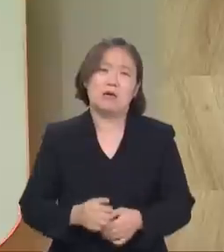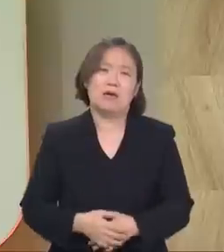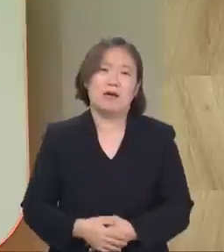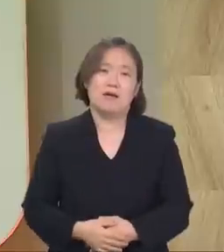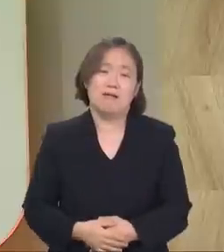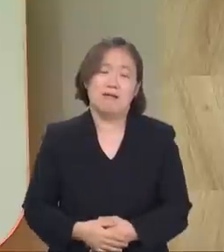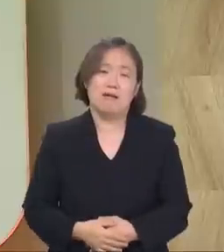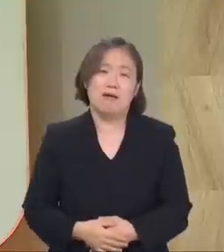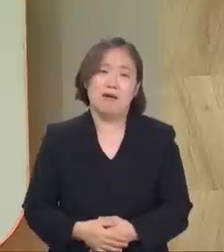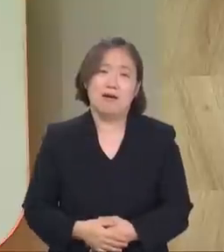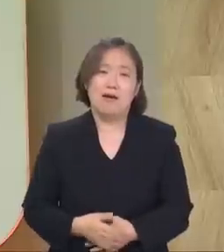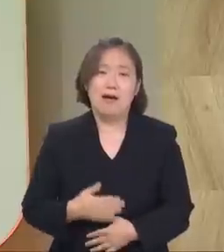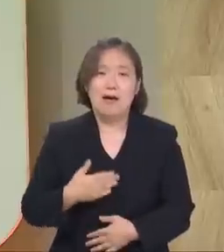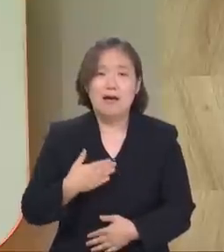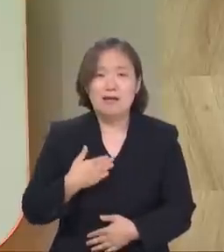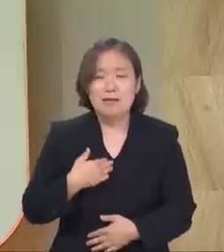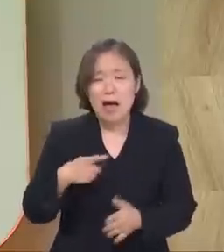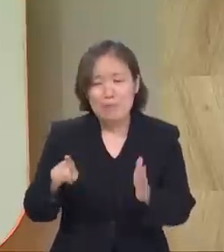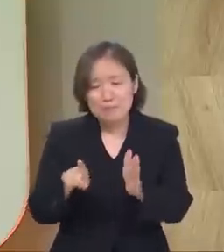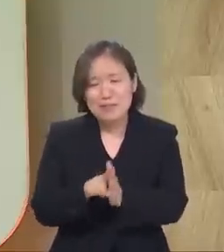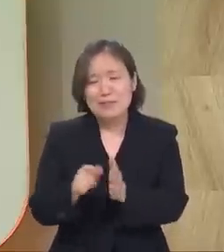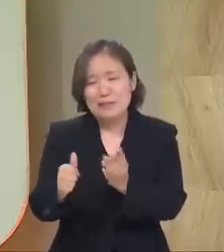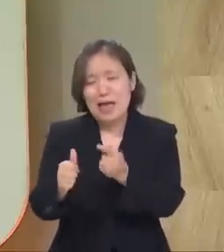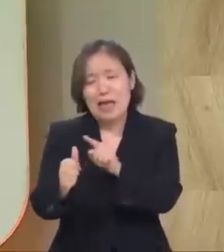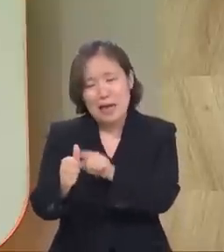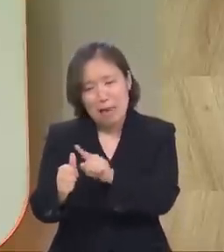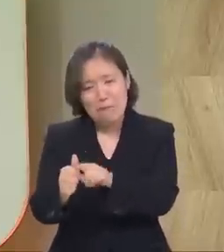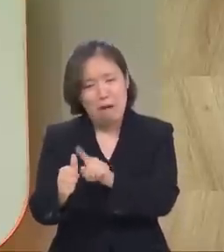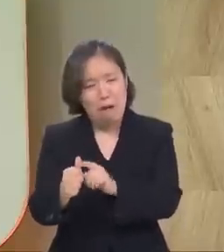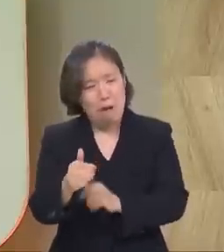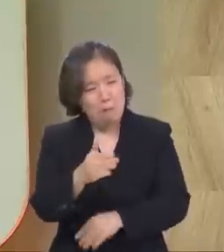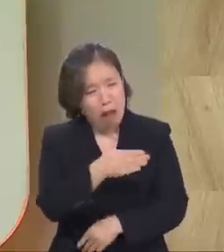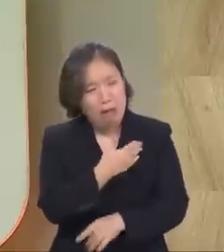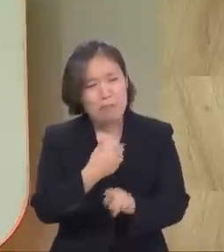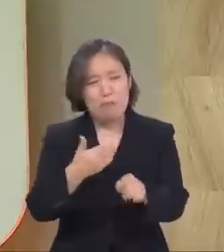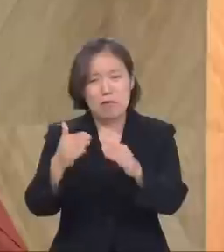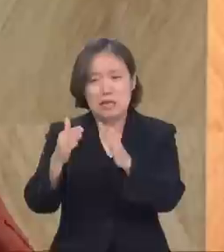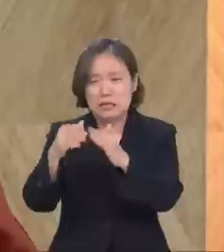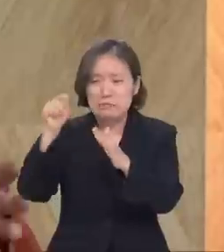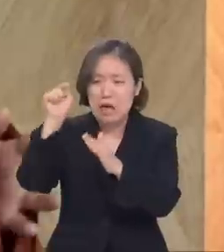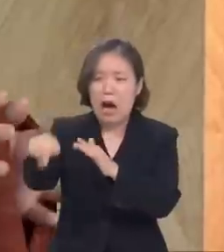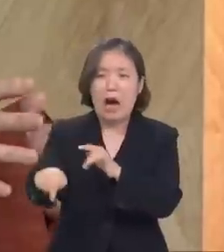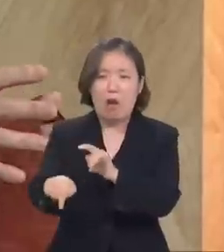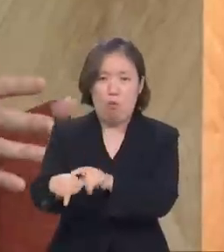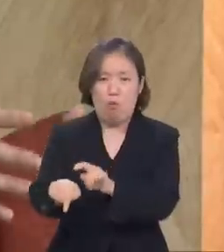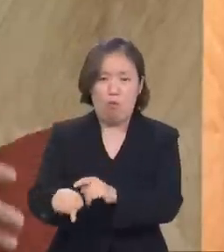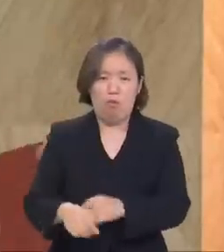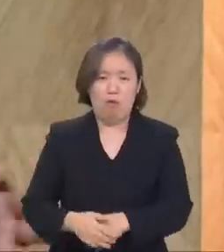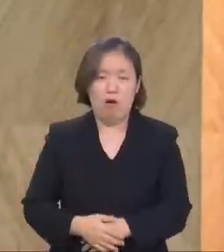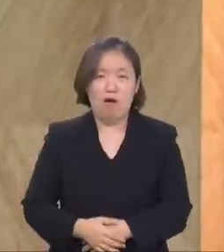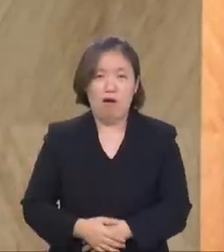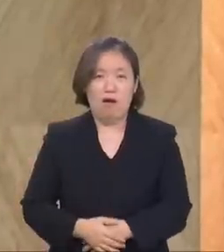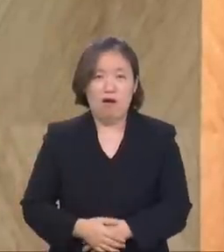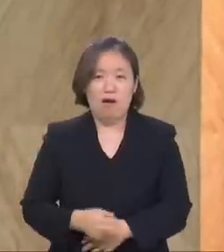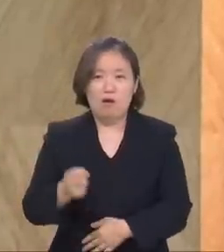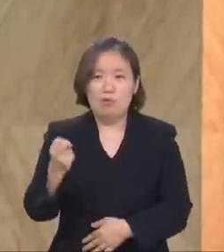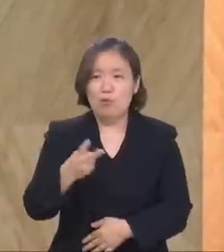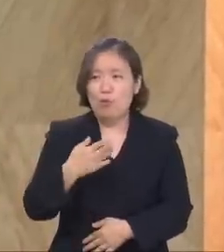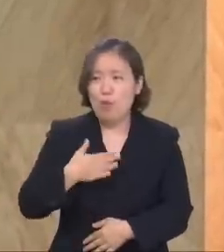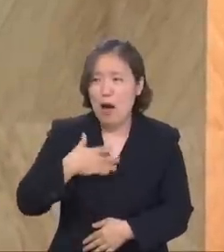평생 의지하던 남편이 바람핀다고 집을 가출했거나 혹은 이렇게 오랫동안